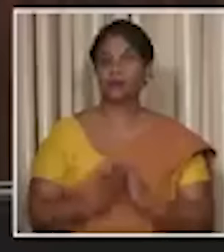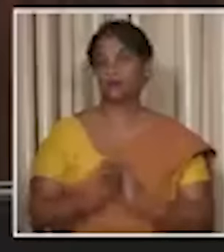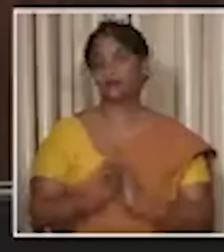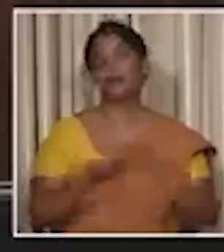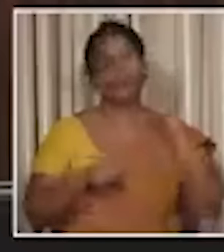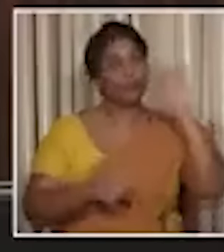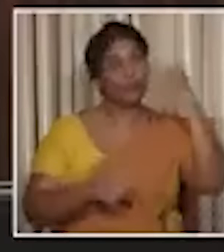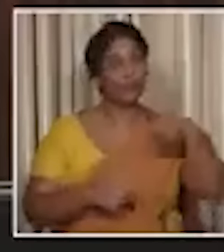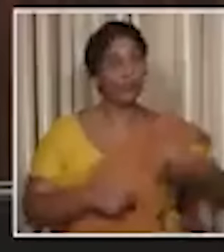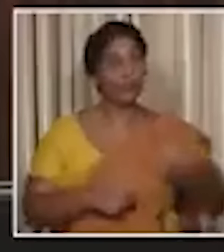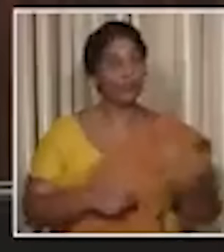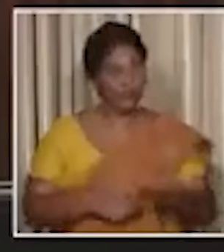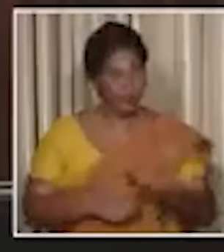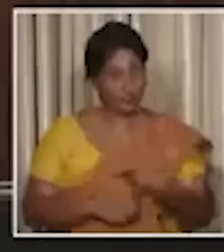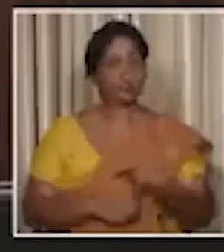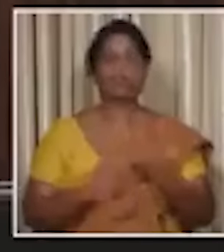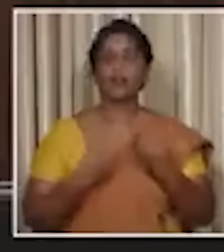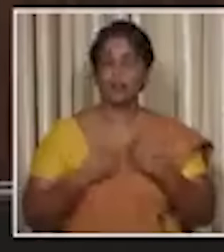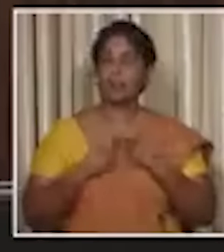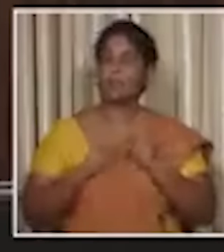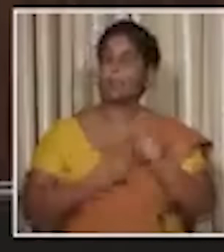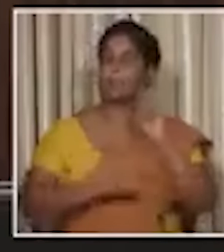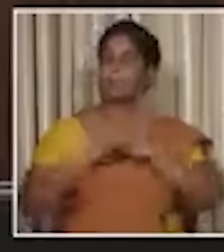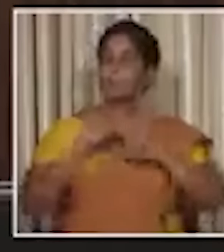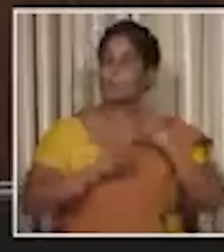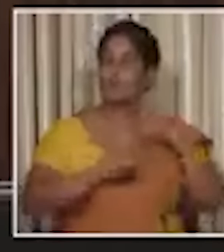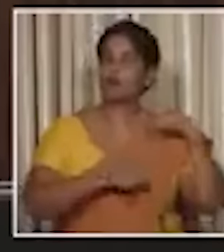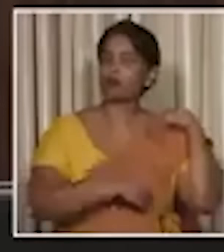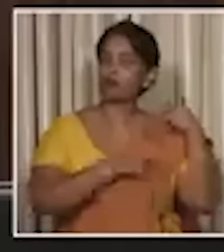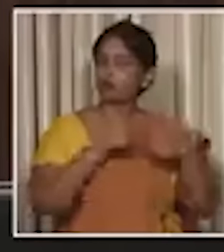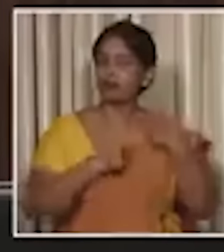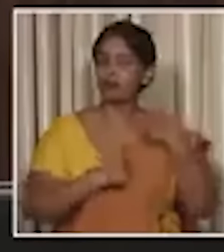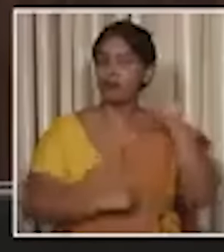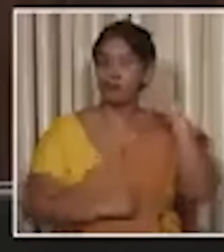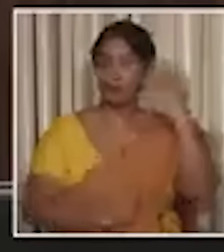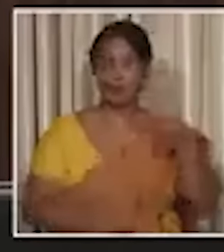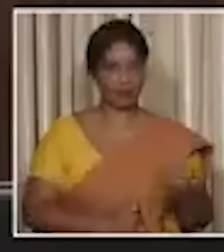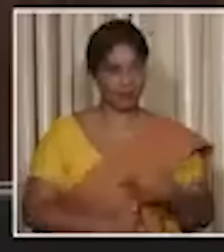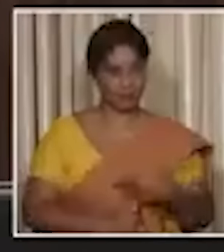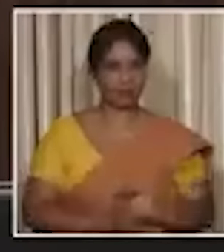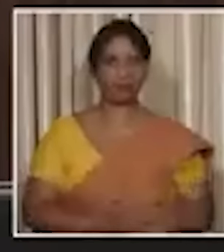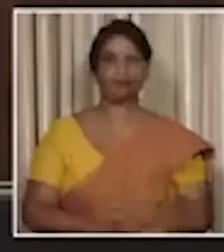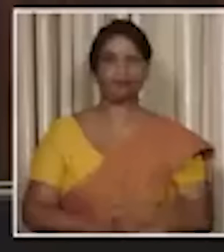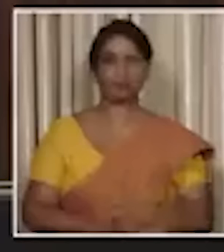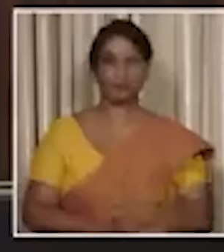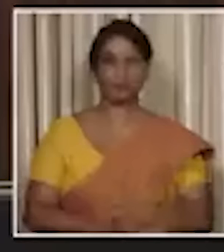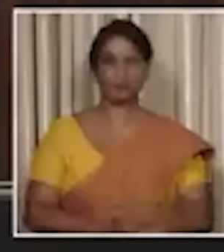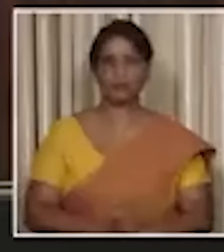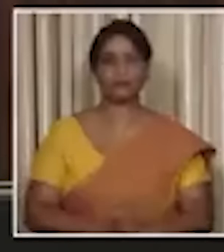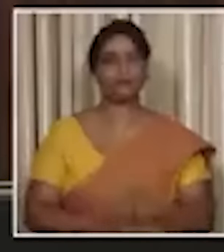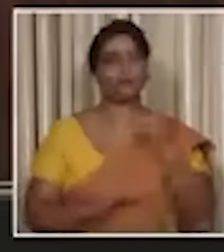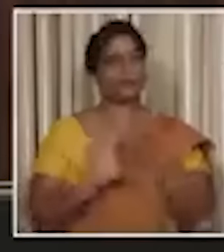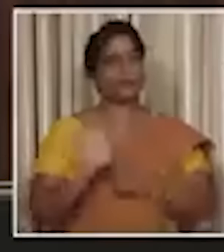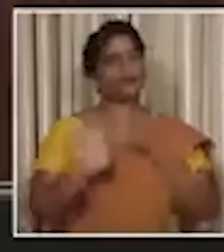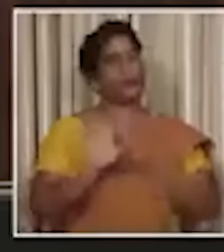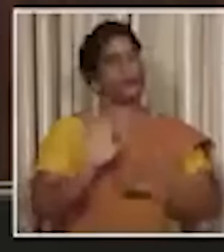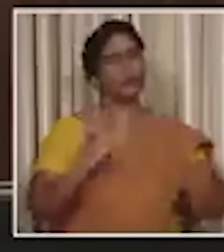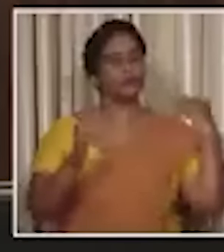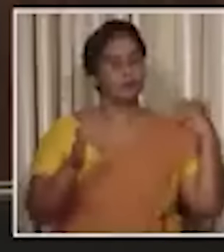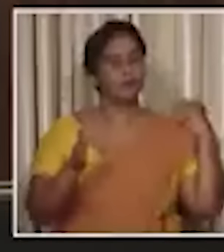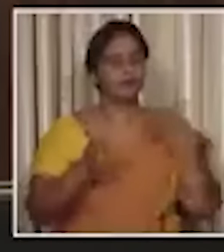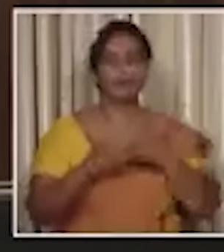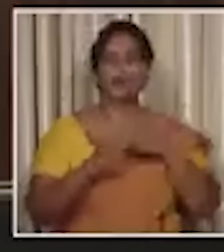வெளியில் மக்கள் மத்தியிலும் இந்த பாராளுமன்றம் தொடர்பாக இருந்ததான கௌரவம் மாண்பு படிப்படியாக வீழ்ச்சி அடைவதை நாங்கள்